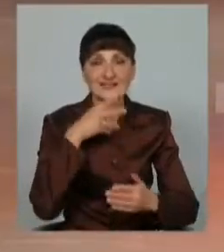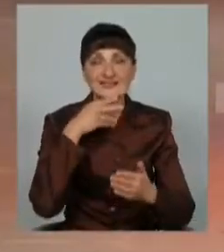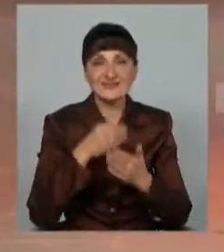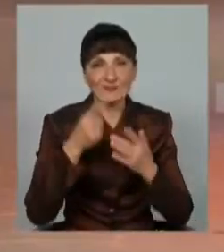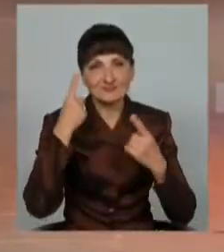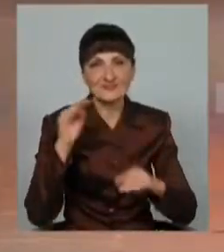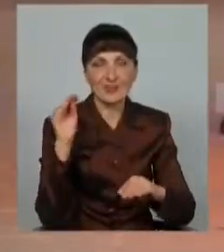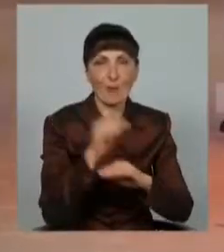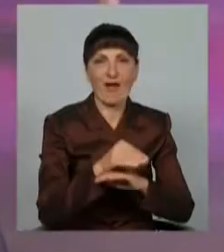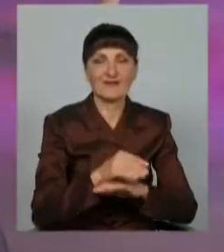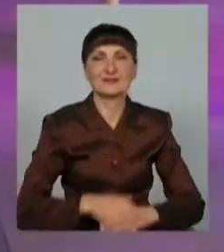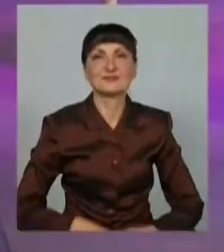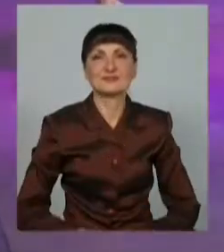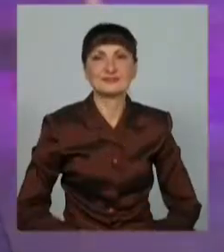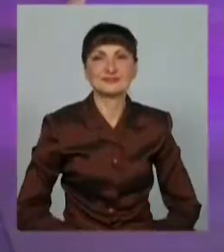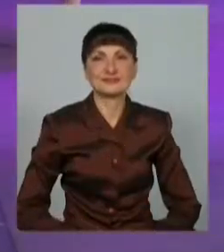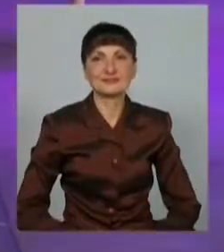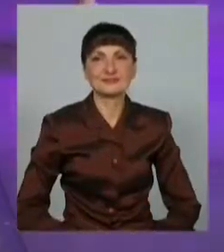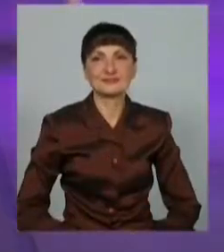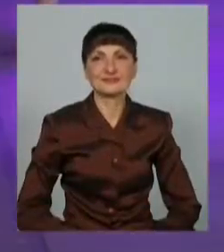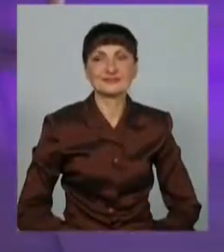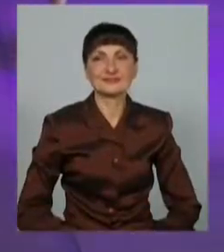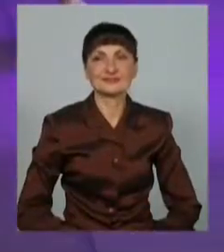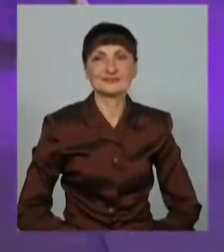интерпретация Булата Аюханова.